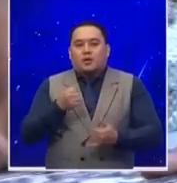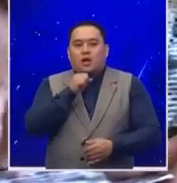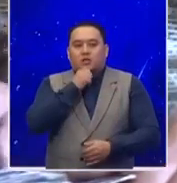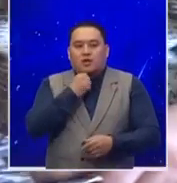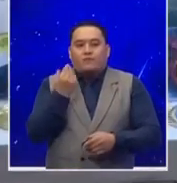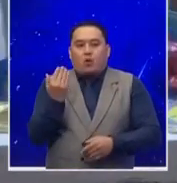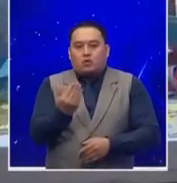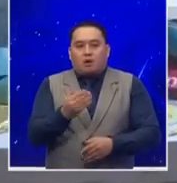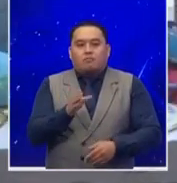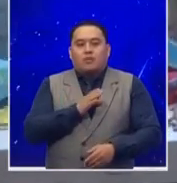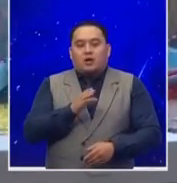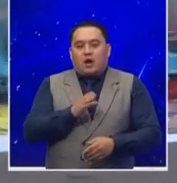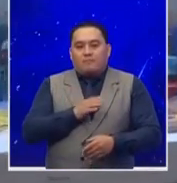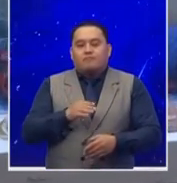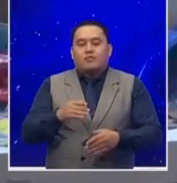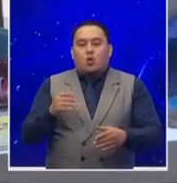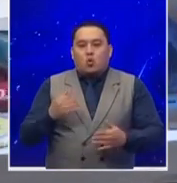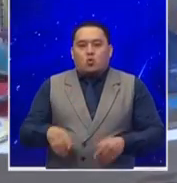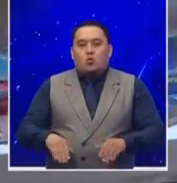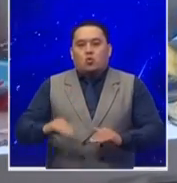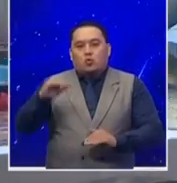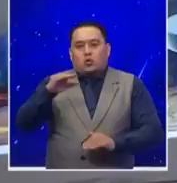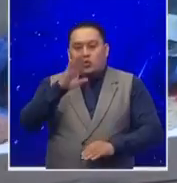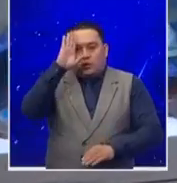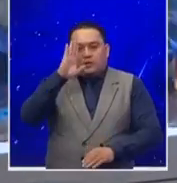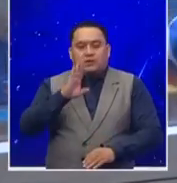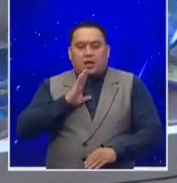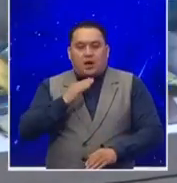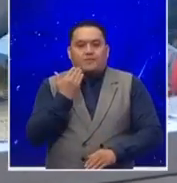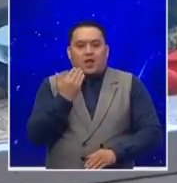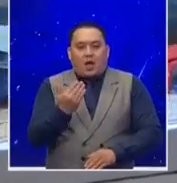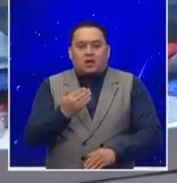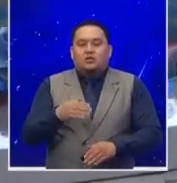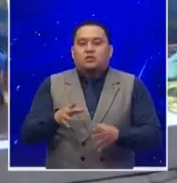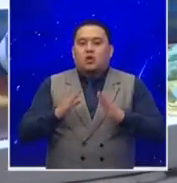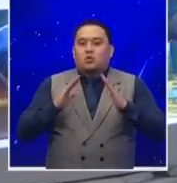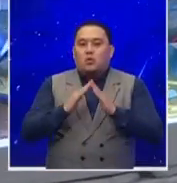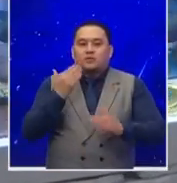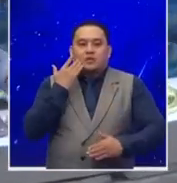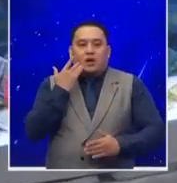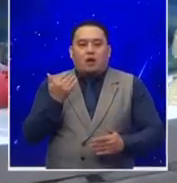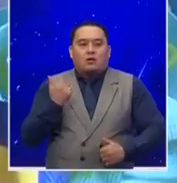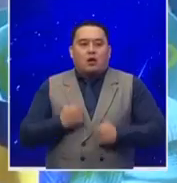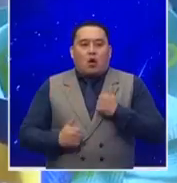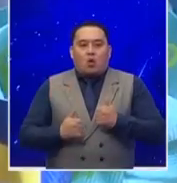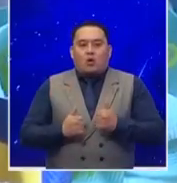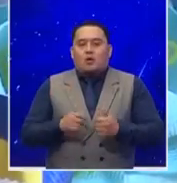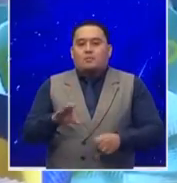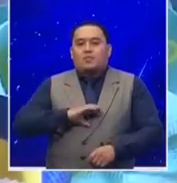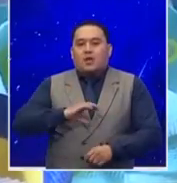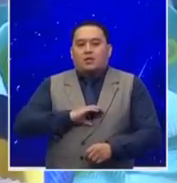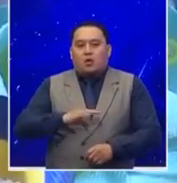Ал оның бар байлығы мақтанышы, өсіріп отырған ұлғыздары. Бұл шаңырақтың әр баласы мақтауға лайық. Мына тұрған